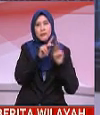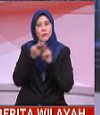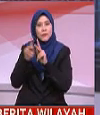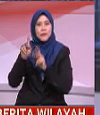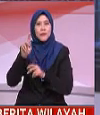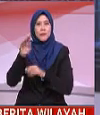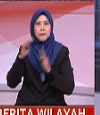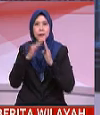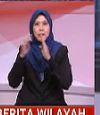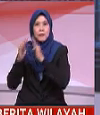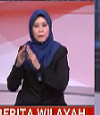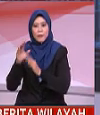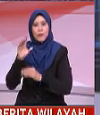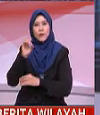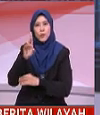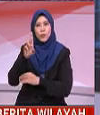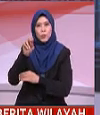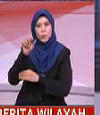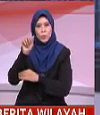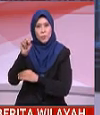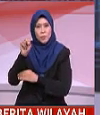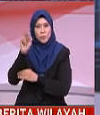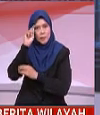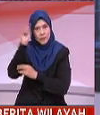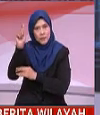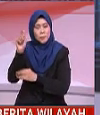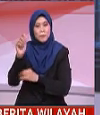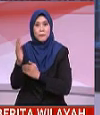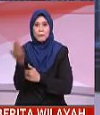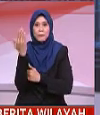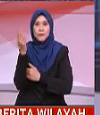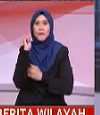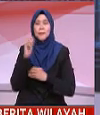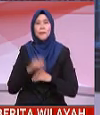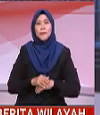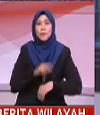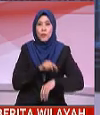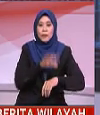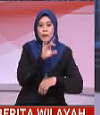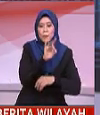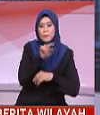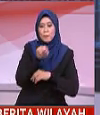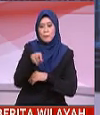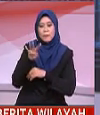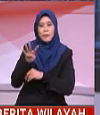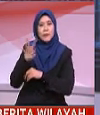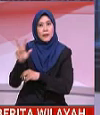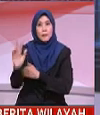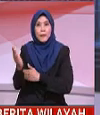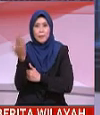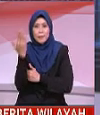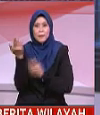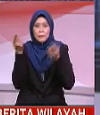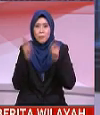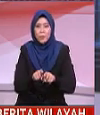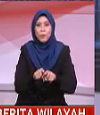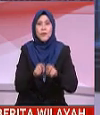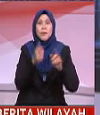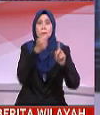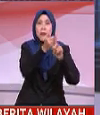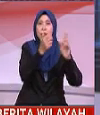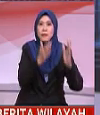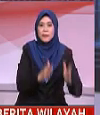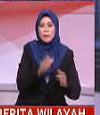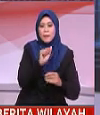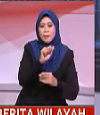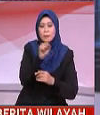berhampiran Bandar Dungun Terengganu pagi tadi. Insiden berlaku kira-kira 8.43 pagi mengakibatkan mangsa Muhammad